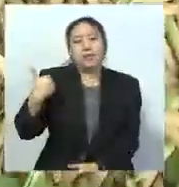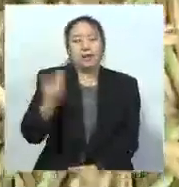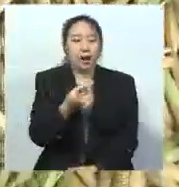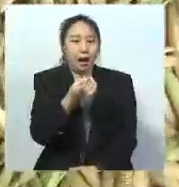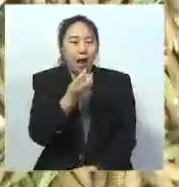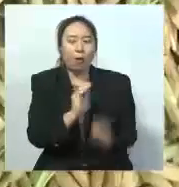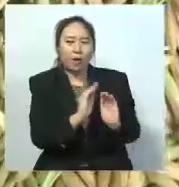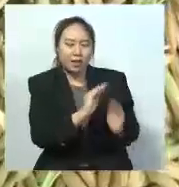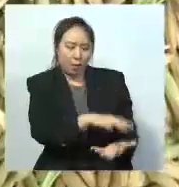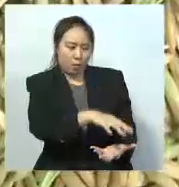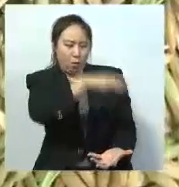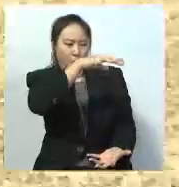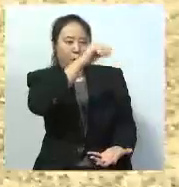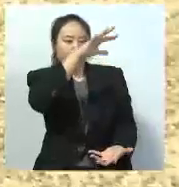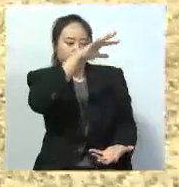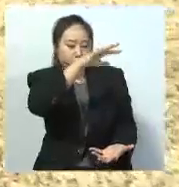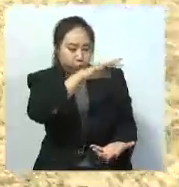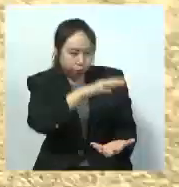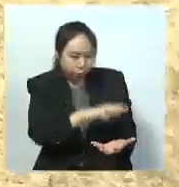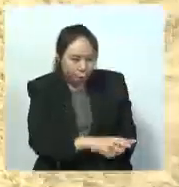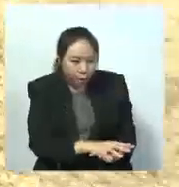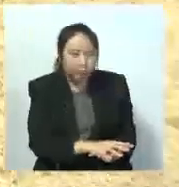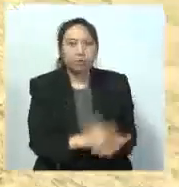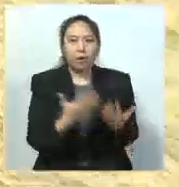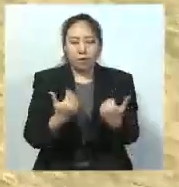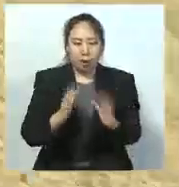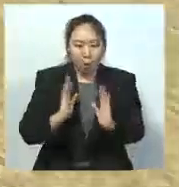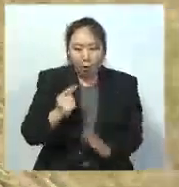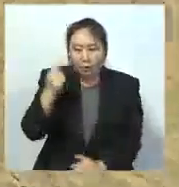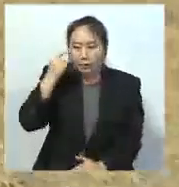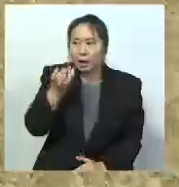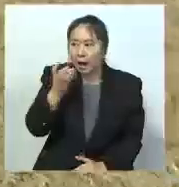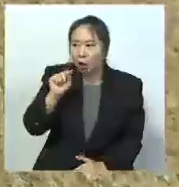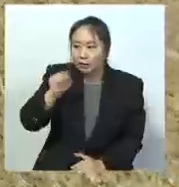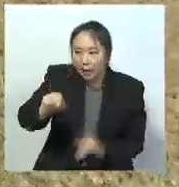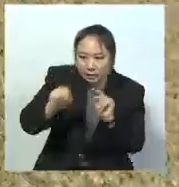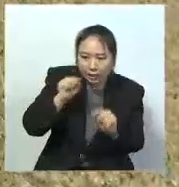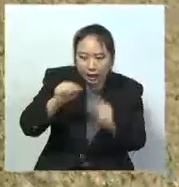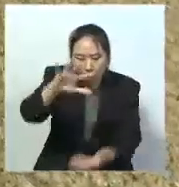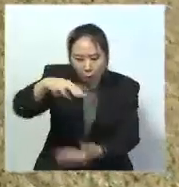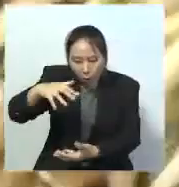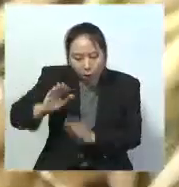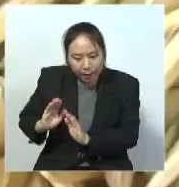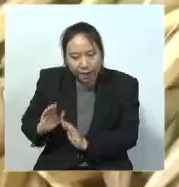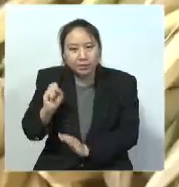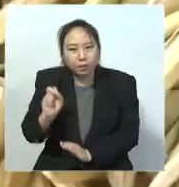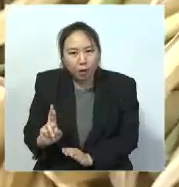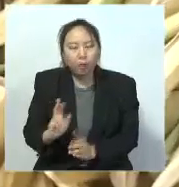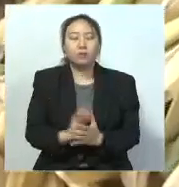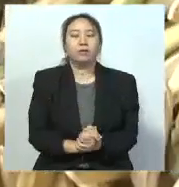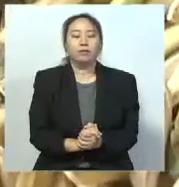งทำให้ผู้ซื้อตื่นตัวนำเข้าข้าวเพื่อเก็บสำรองมากขึ้นครับ นี่นะคะส่วนในปีหน้า